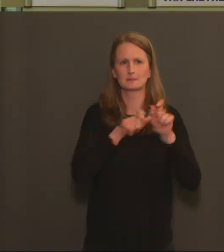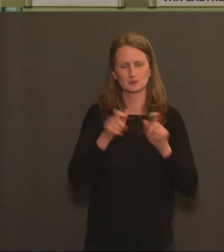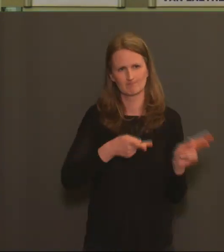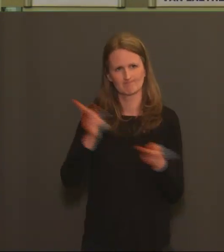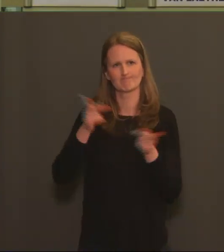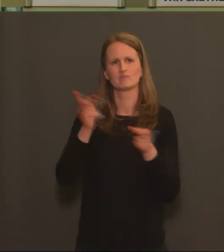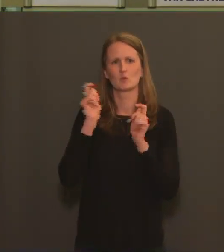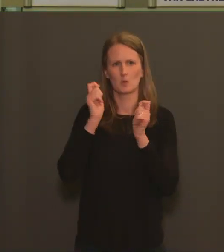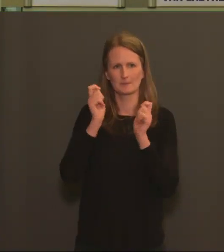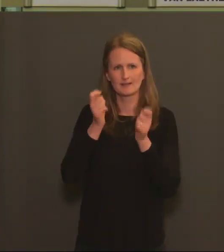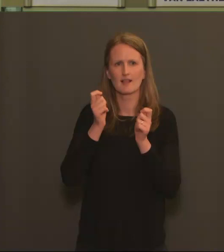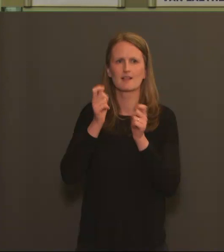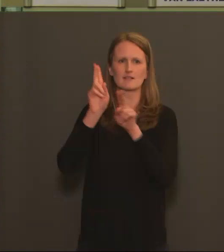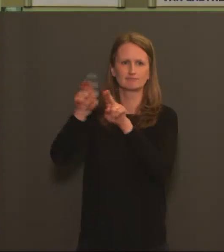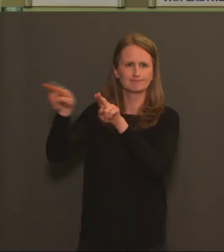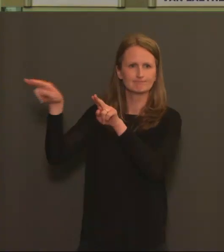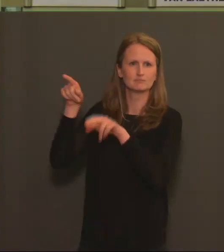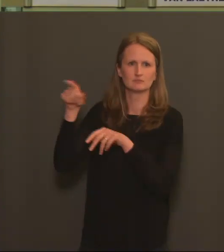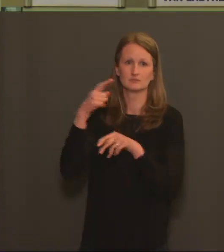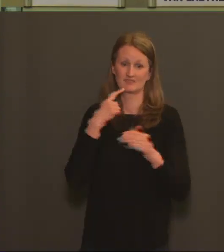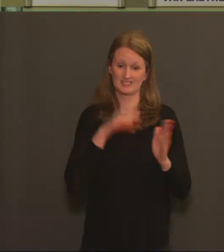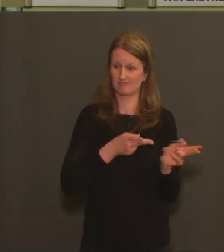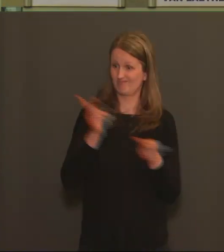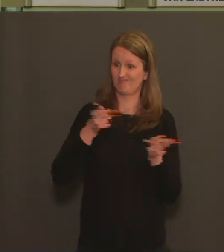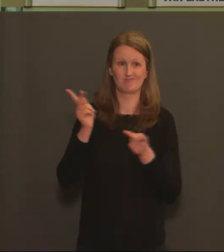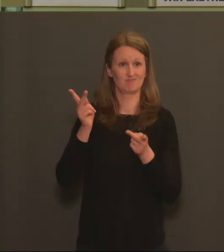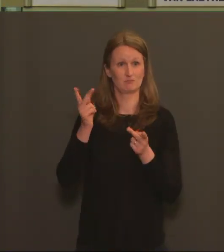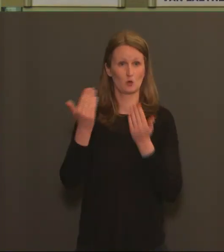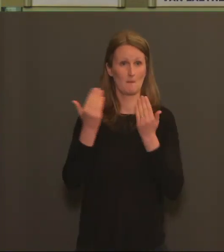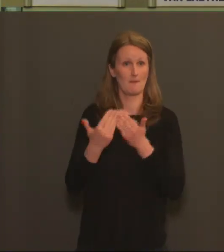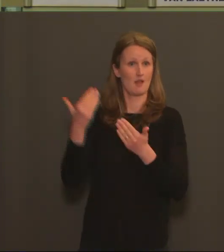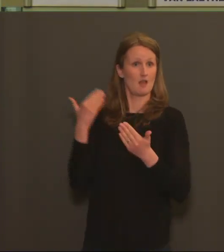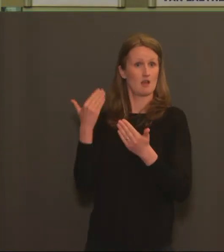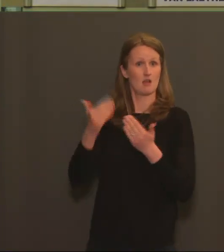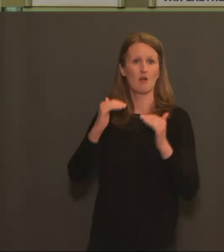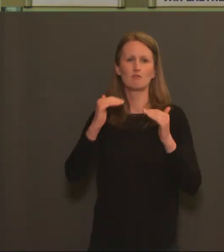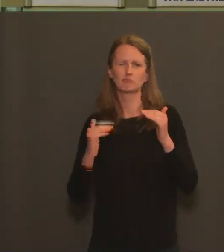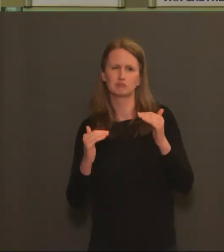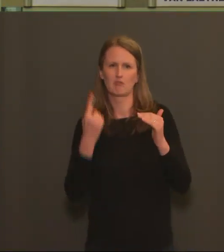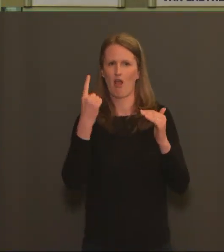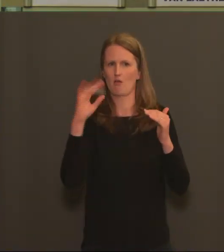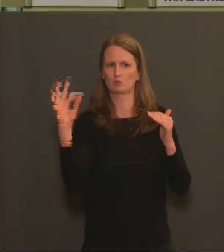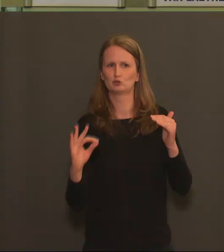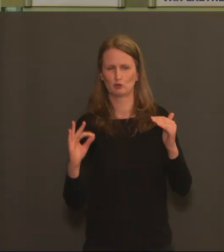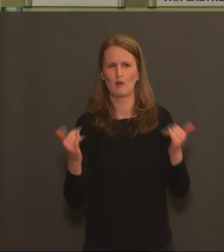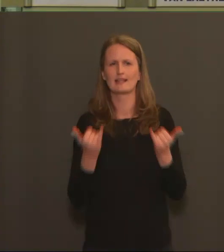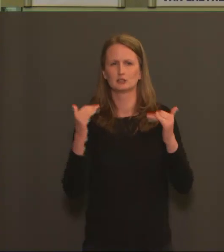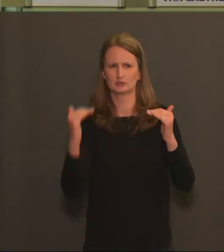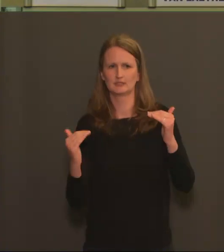bien sûr, de 1%, mais c'est un point important après l'augmentation des hospitalisations que nous avions